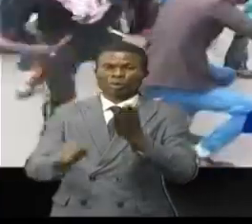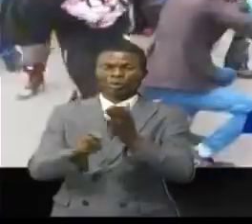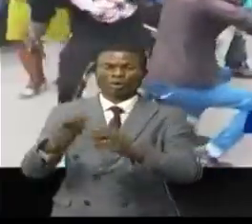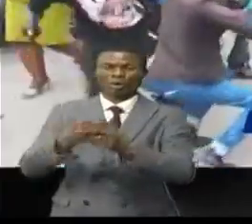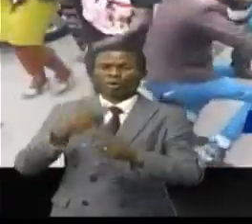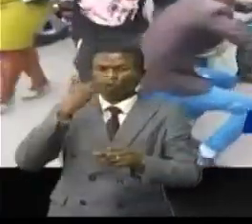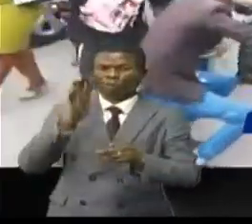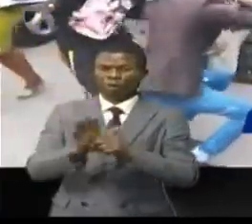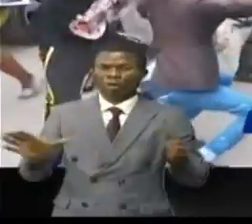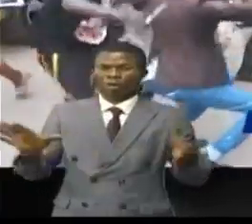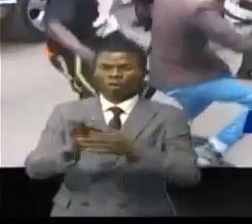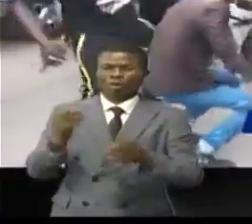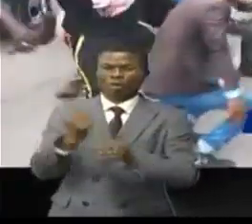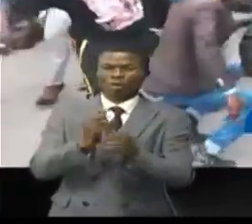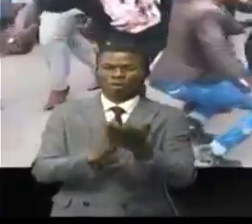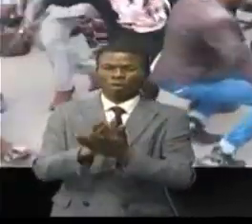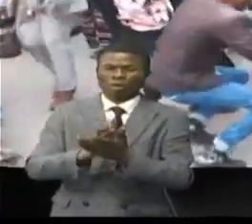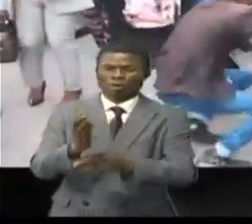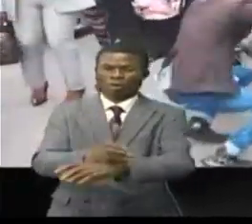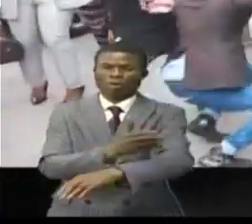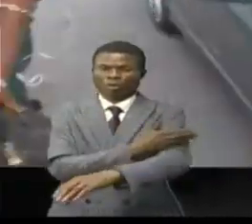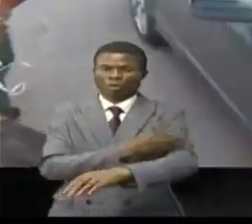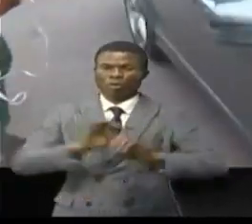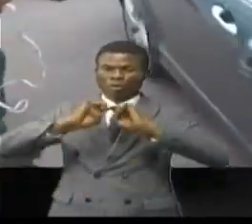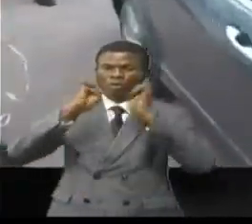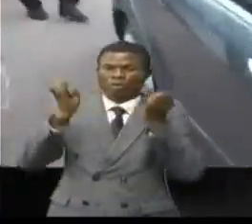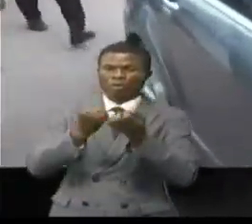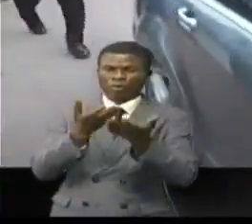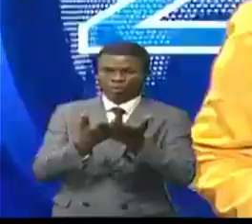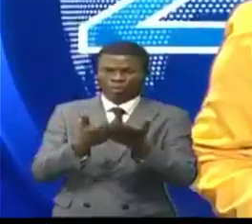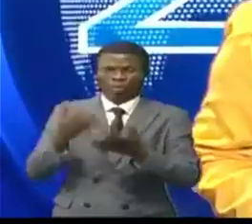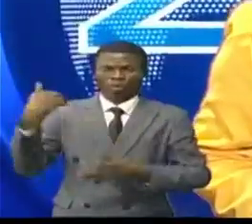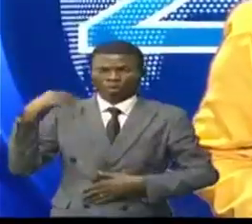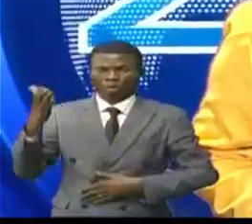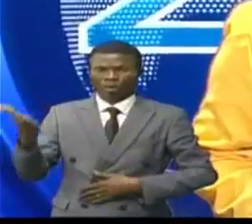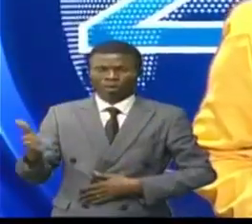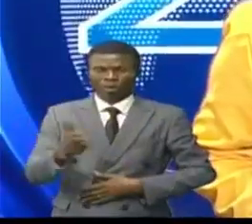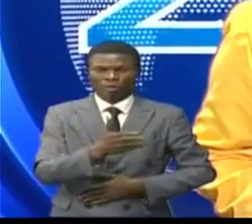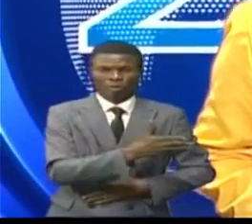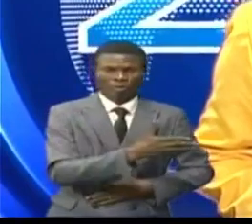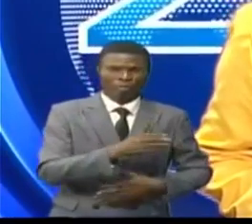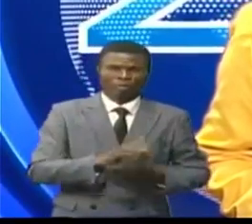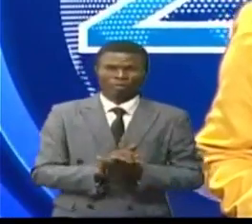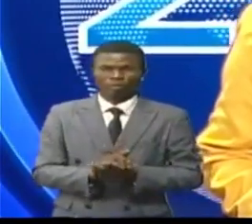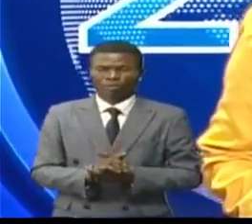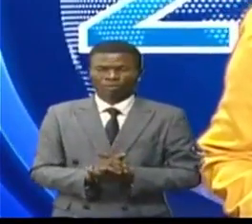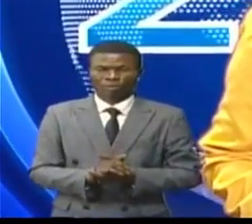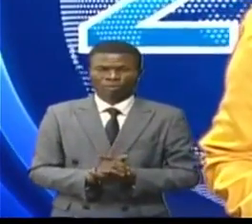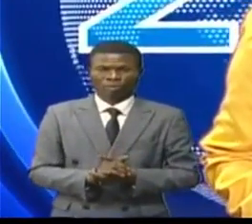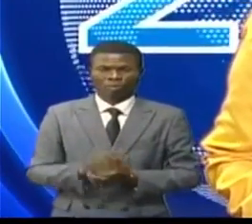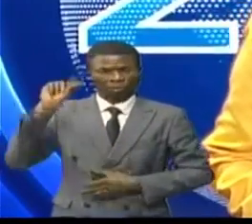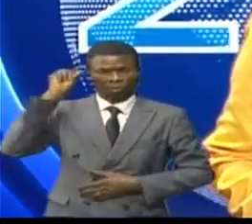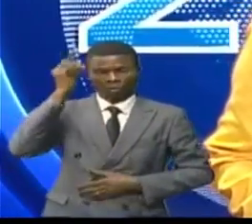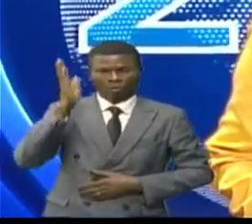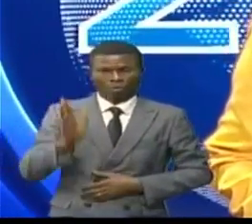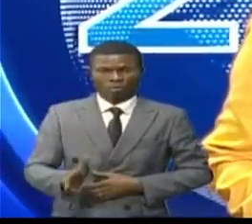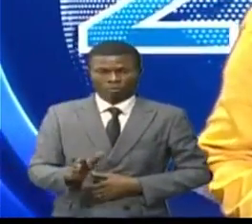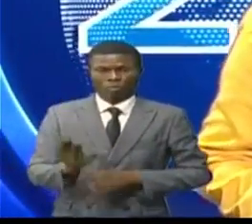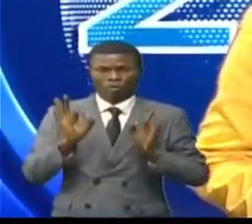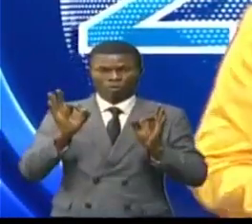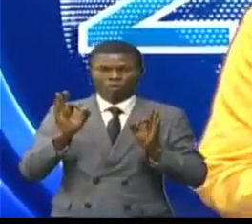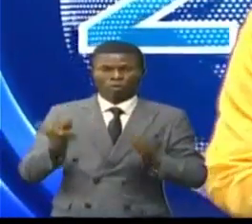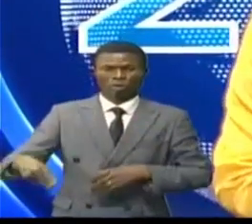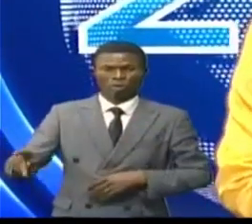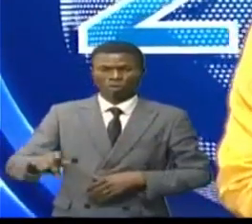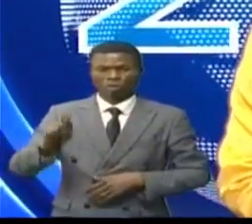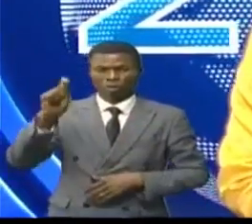franche collaboration pour la bonne marche de cette structure étatique. Et puis, la gouverneure nouvellement élue de la province de la